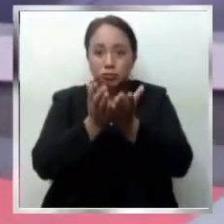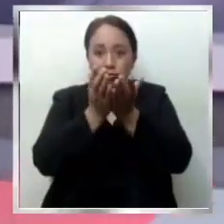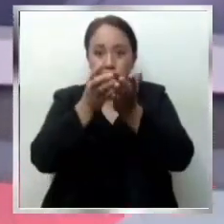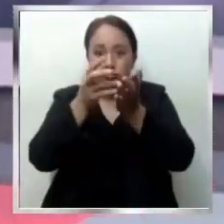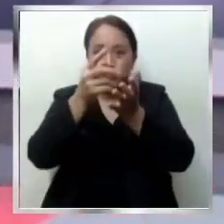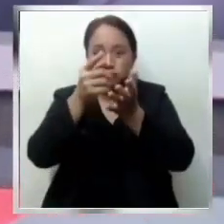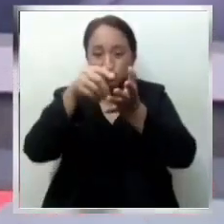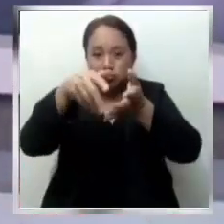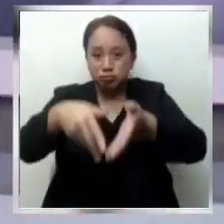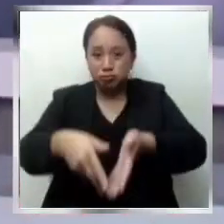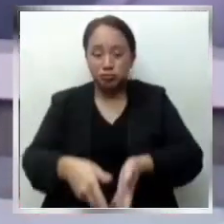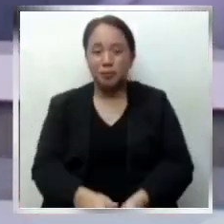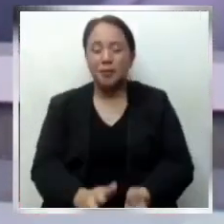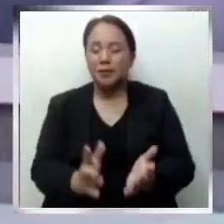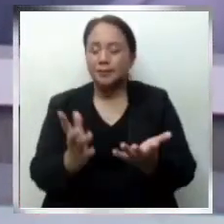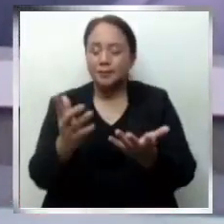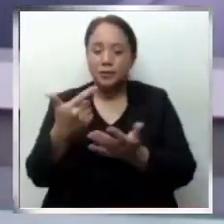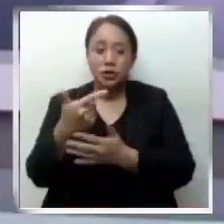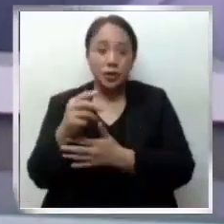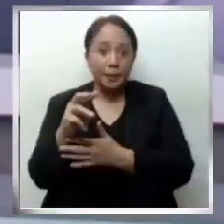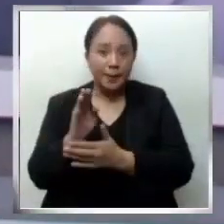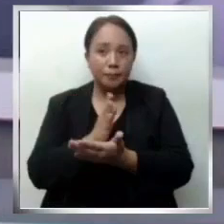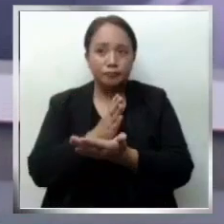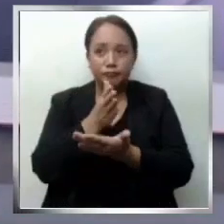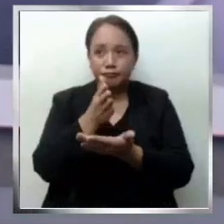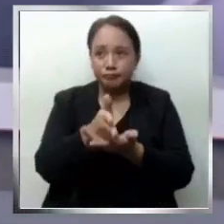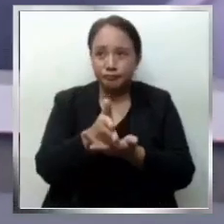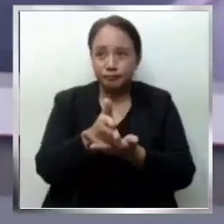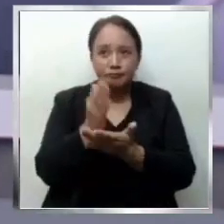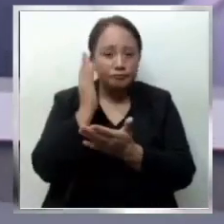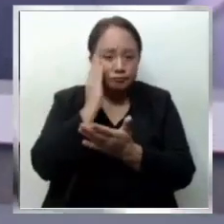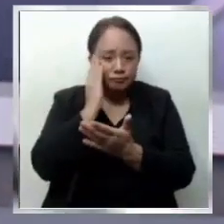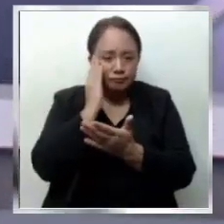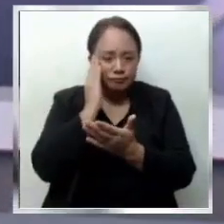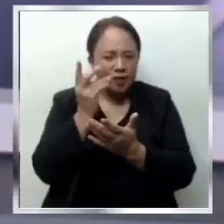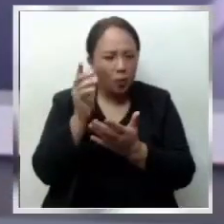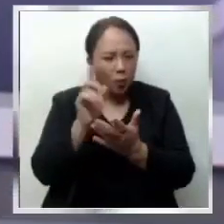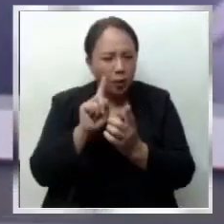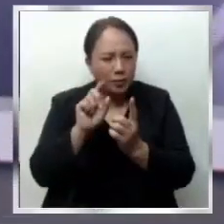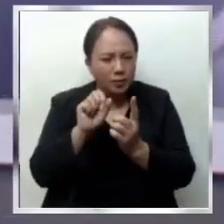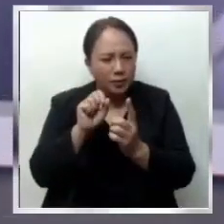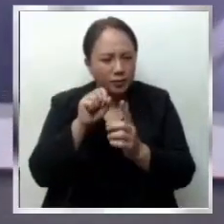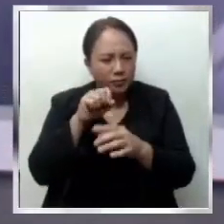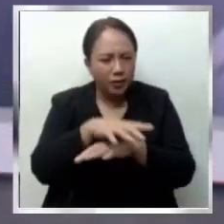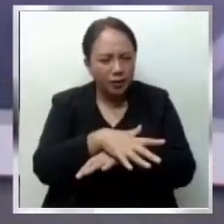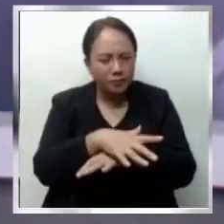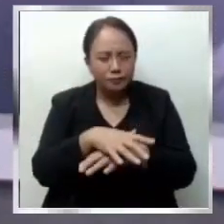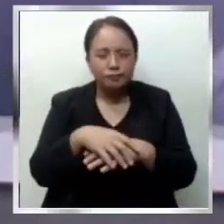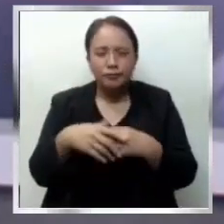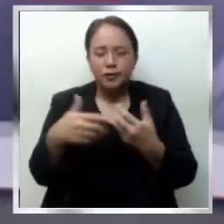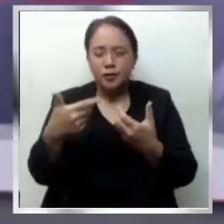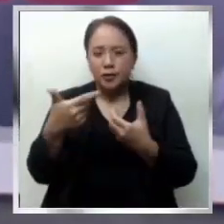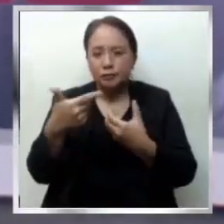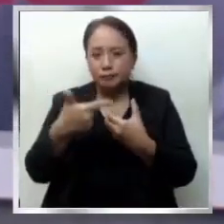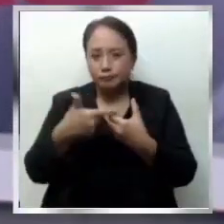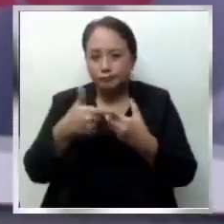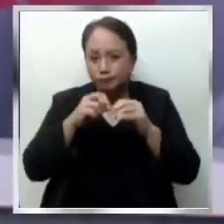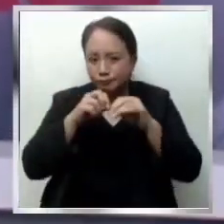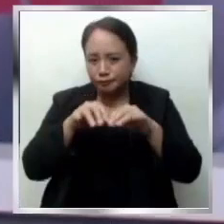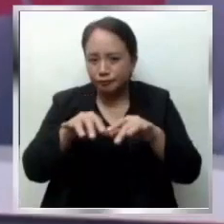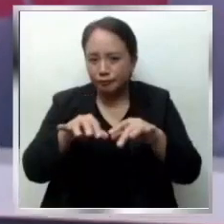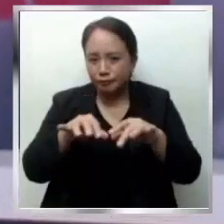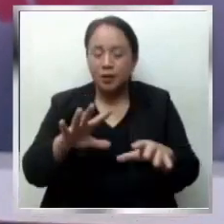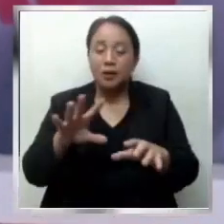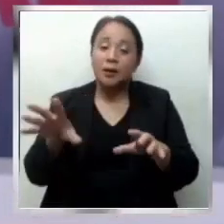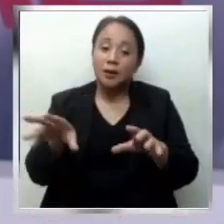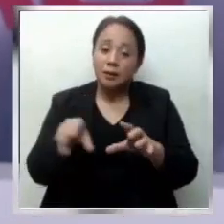ng GMA Integrated News ang bayan para alamin ang epekto ng oil spill. Kabilang sa naapektuhan ang pangingisda na